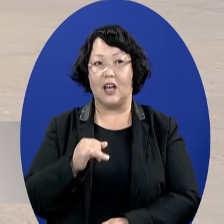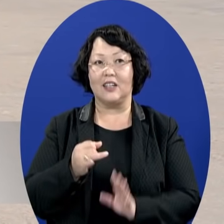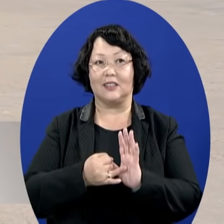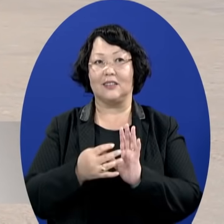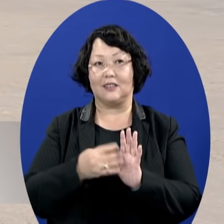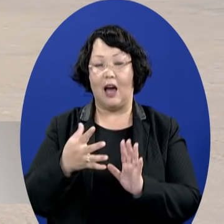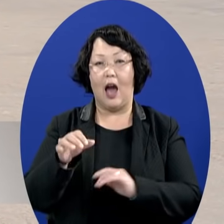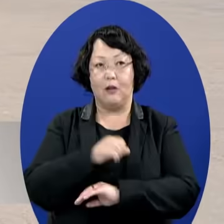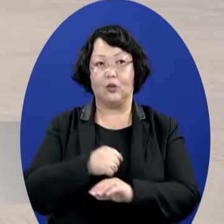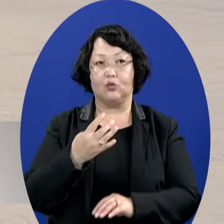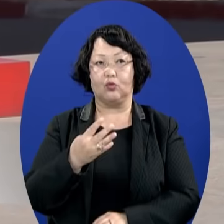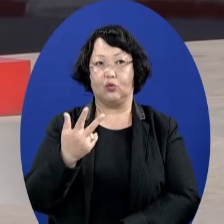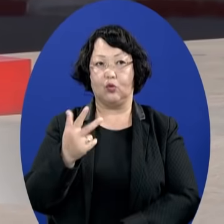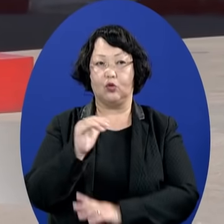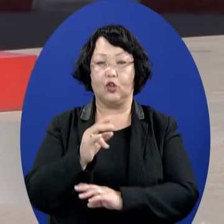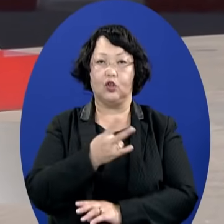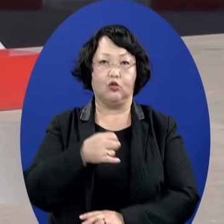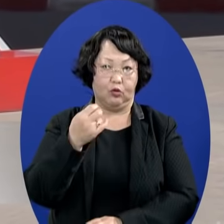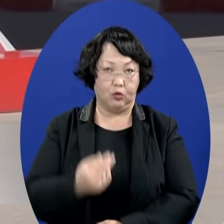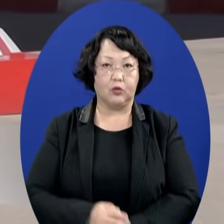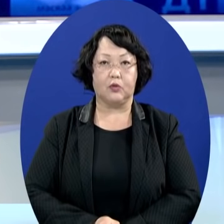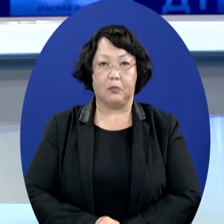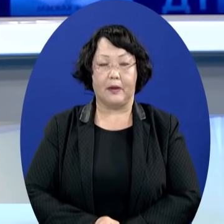хэмжээнд 43 оны нөөцтэй байна.